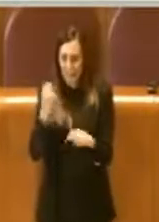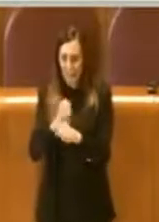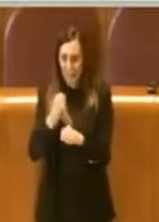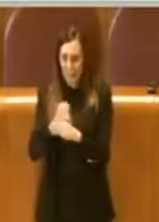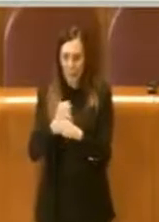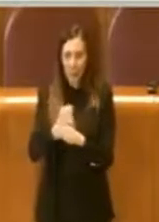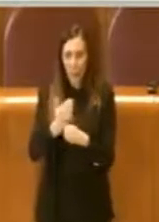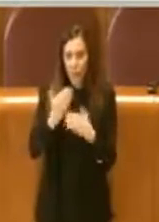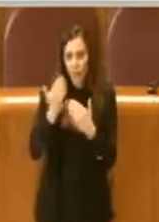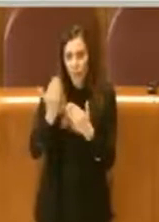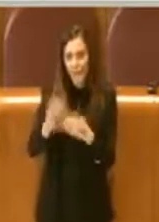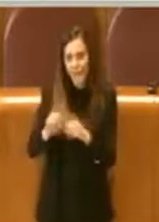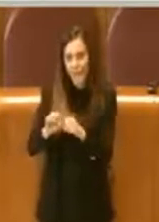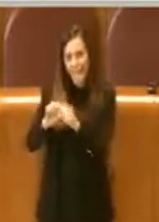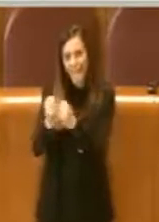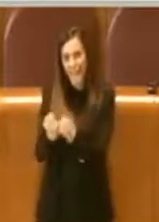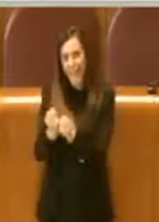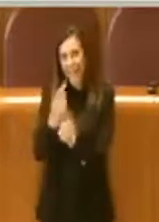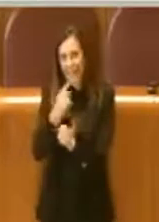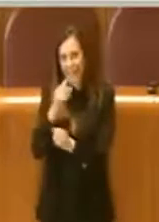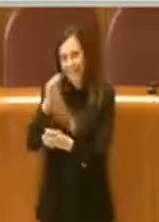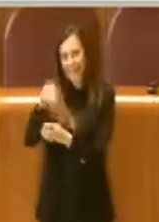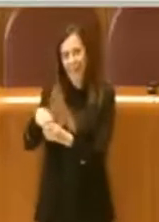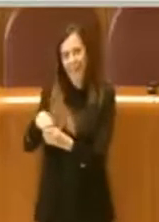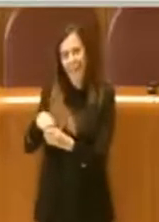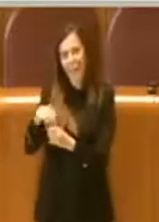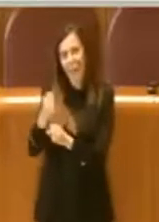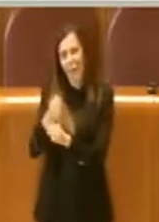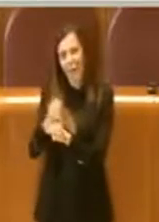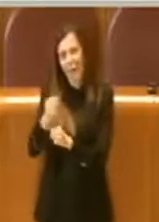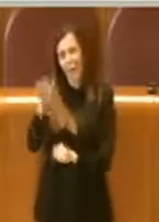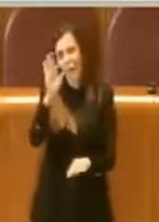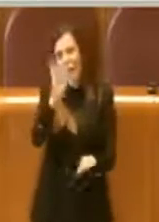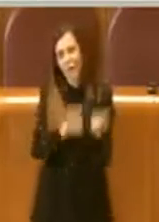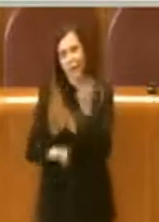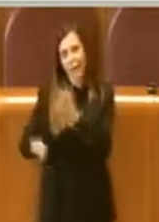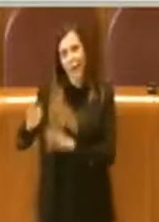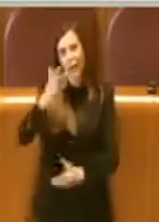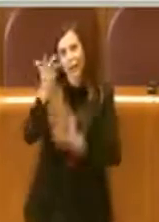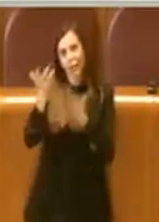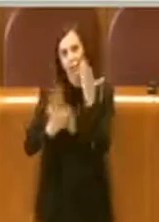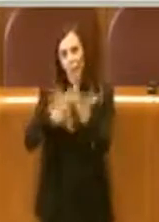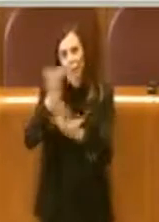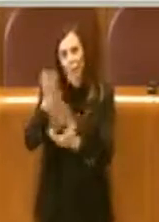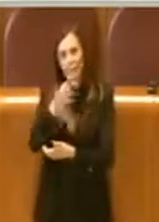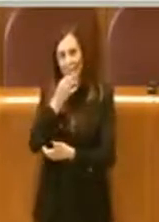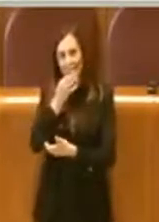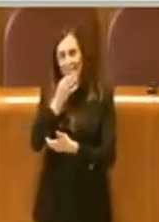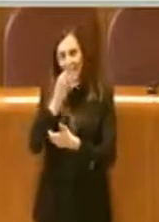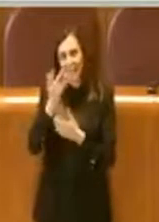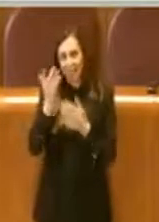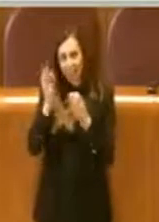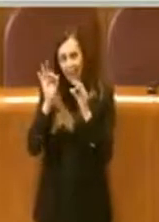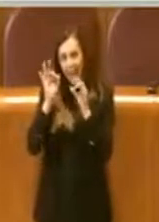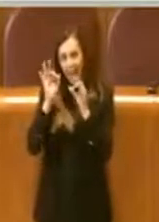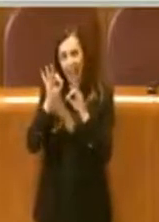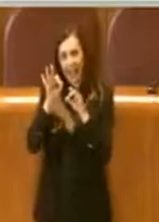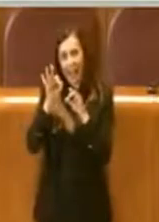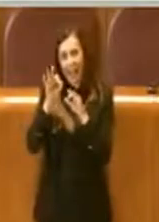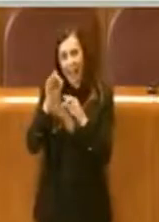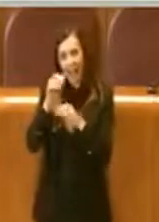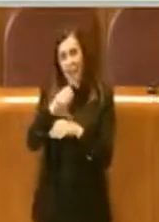lavoratori del Teatro dell'Opera, per cui si è arrivati a 113 unità in meno.